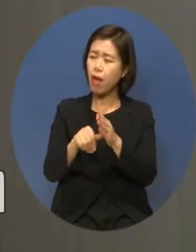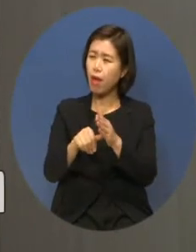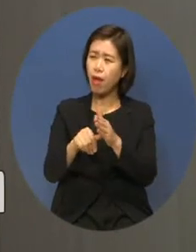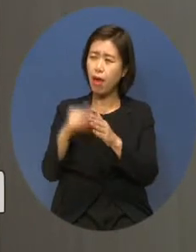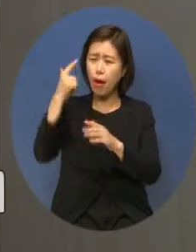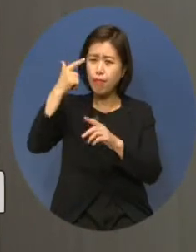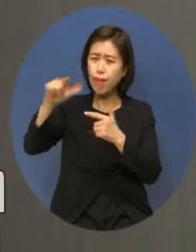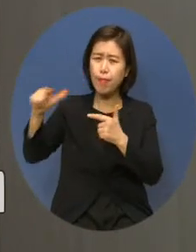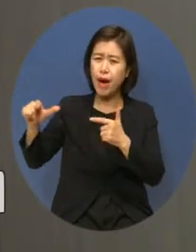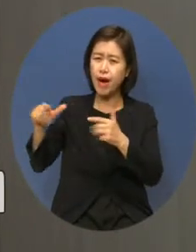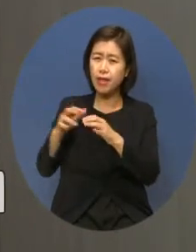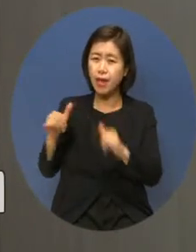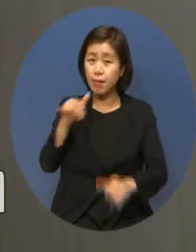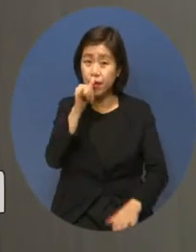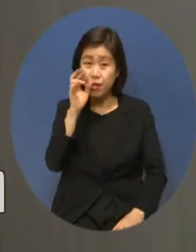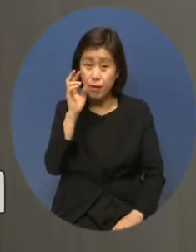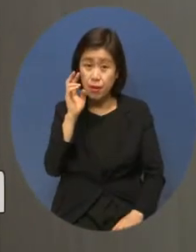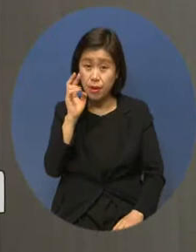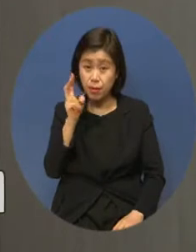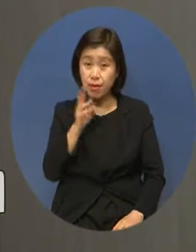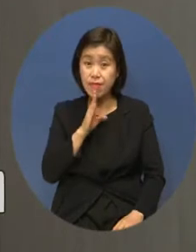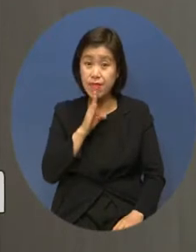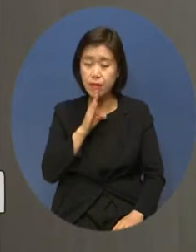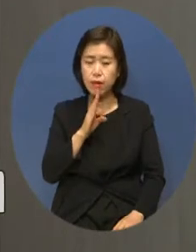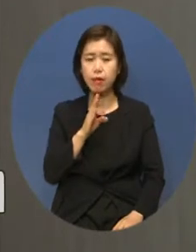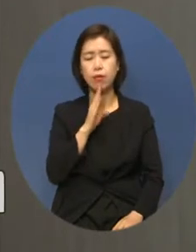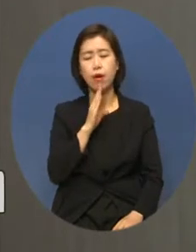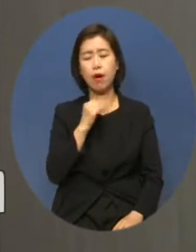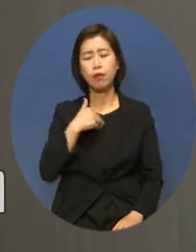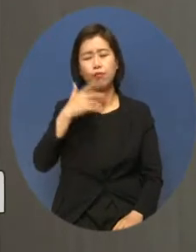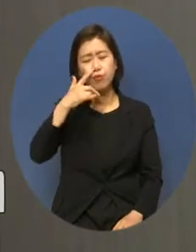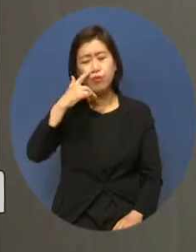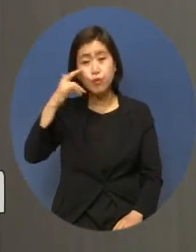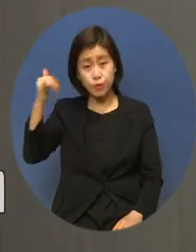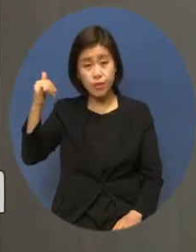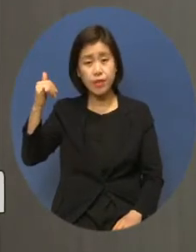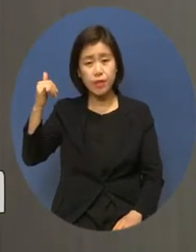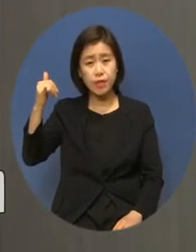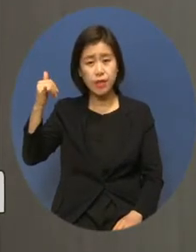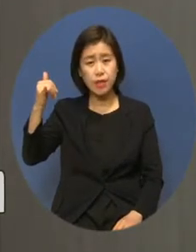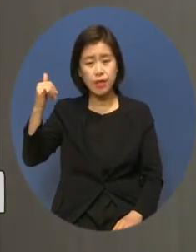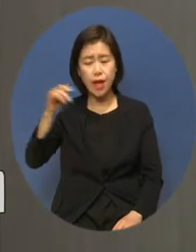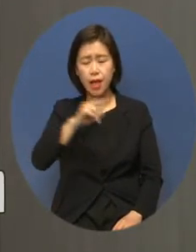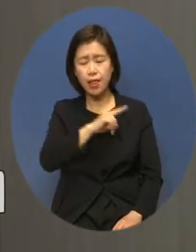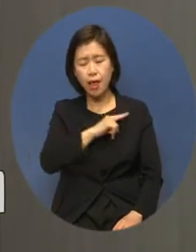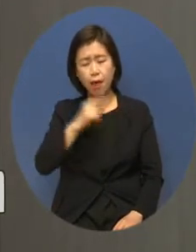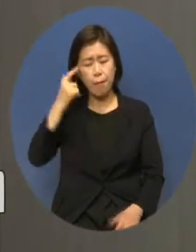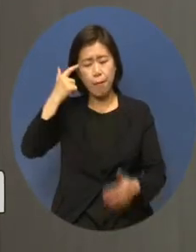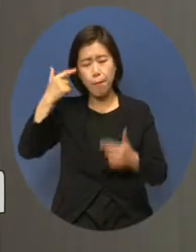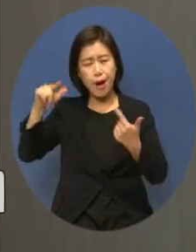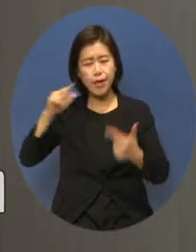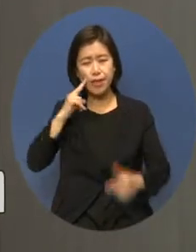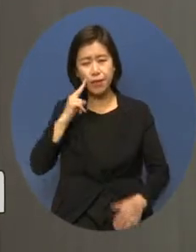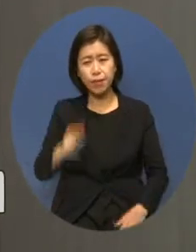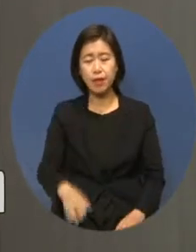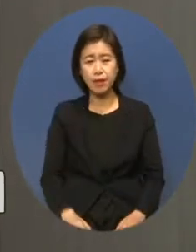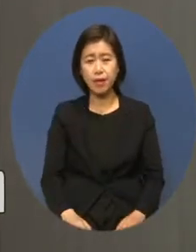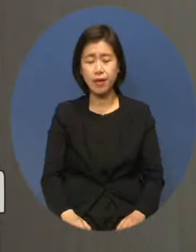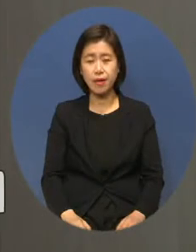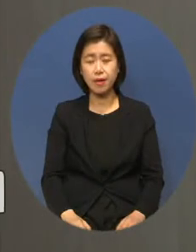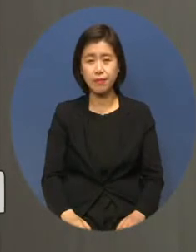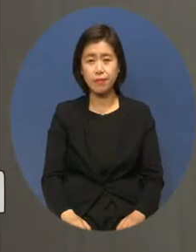그러니까 이것을 아까 잠깐 말씀드렸지만, 제가 혜정을 데리고 탈서를 하는 것을 되게 이타심으로